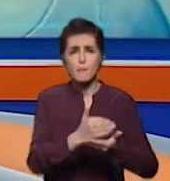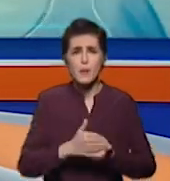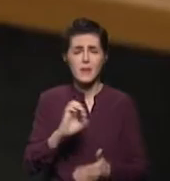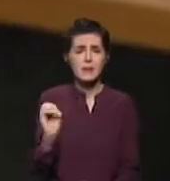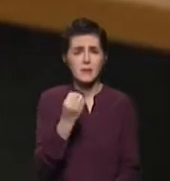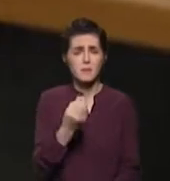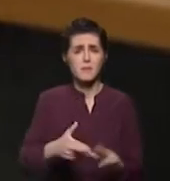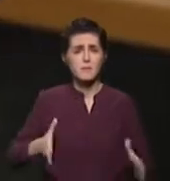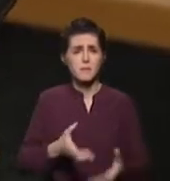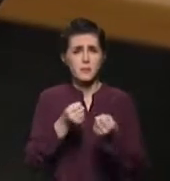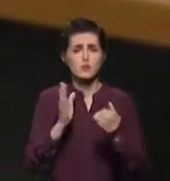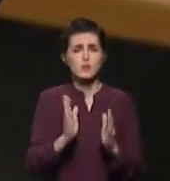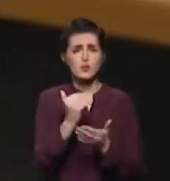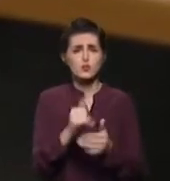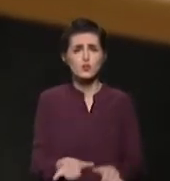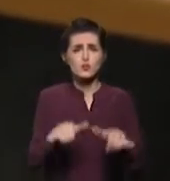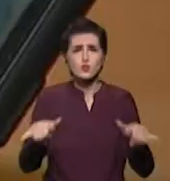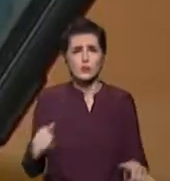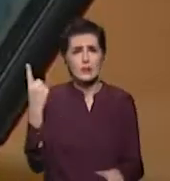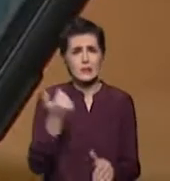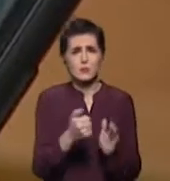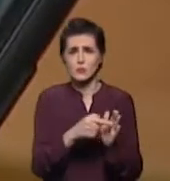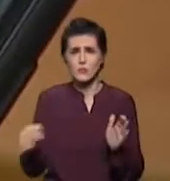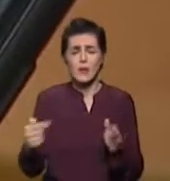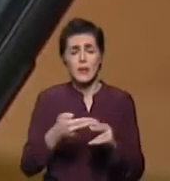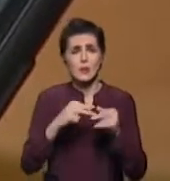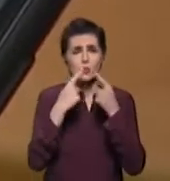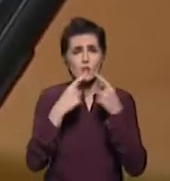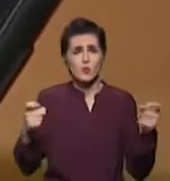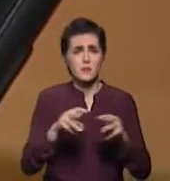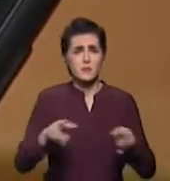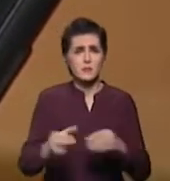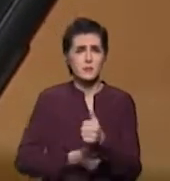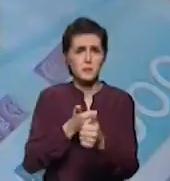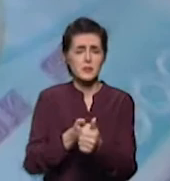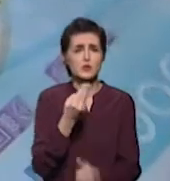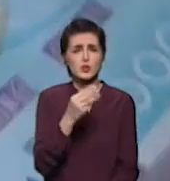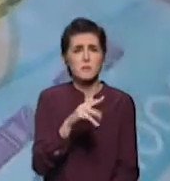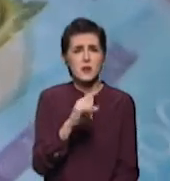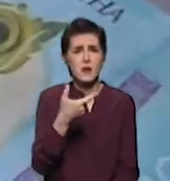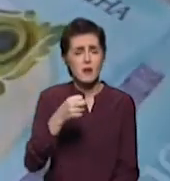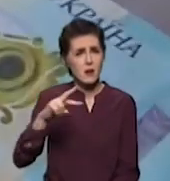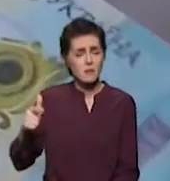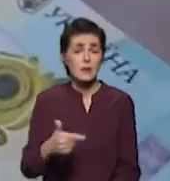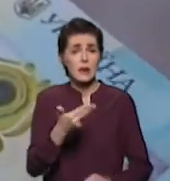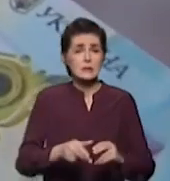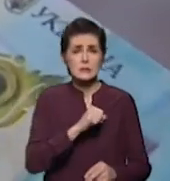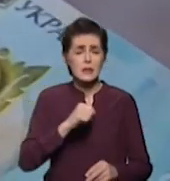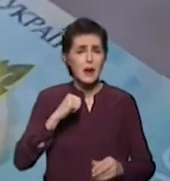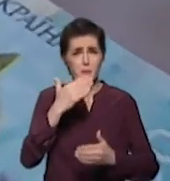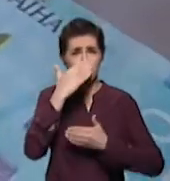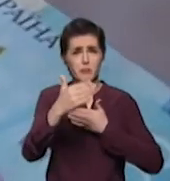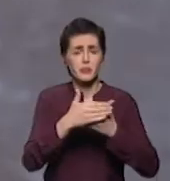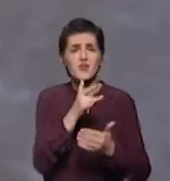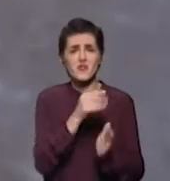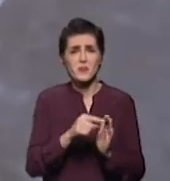«Є-підтримка» планують розширити вже цього тижня. Про це повідомив прем'єр-міністр Денис Шмигаль. Також найближчим часом